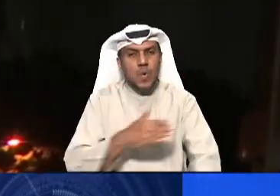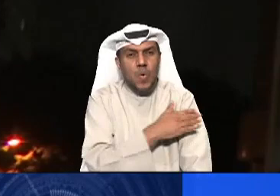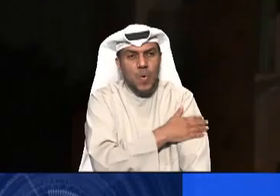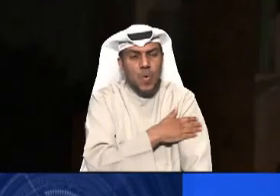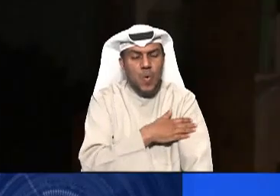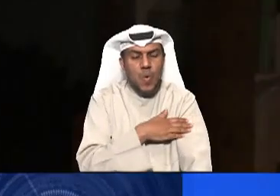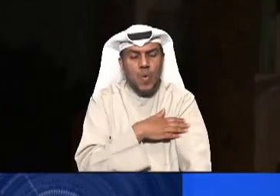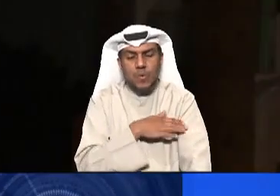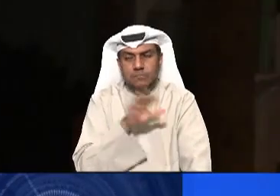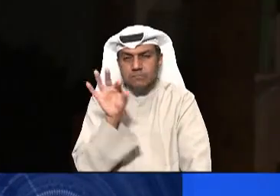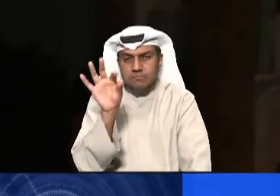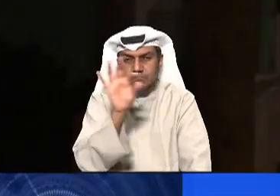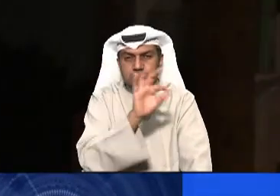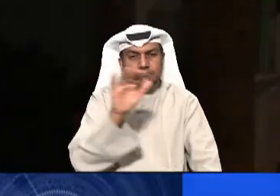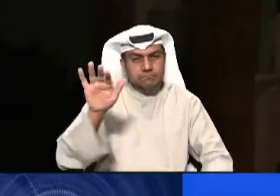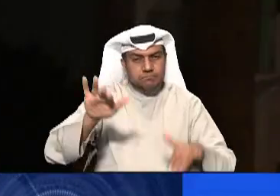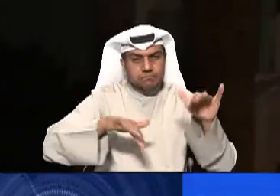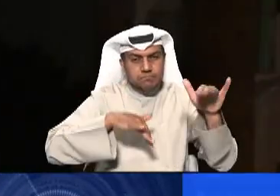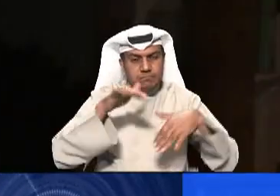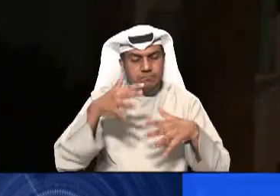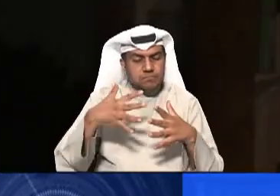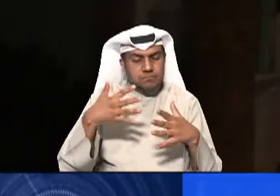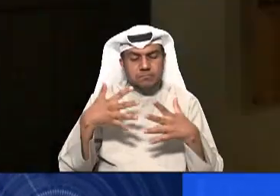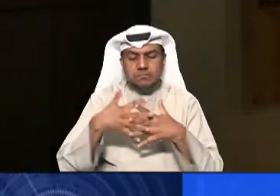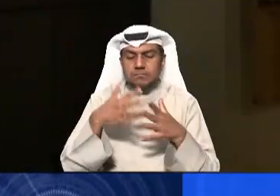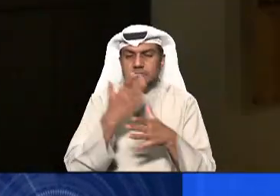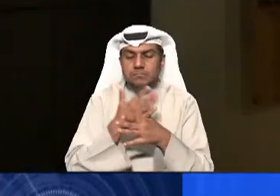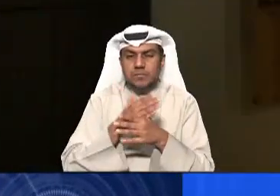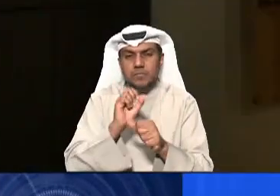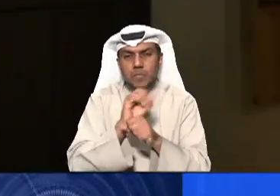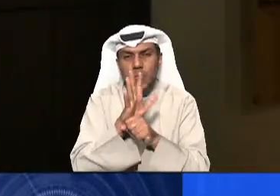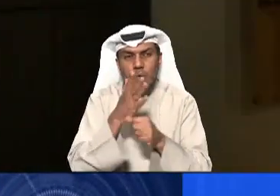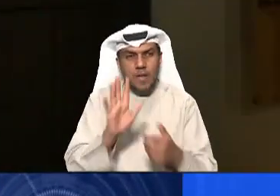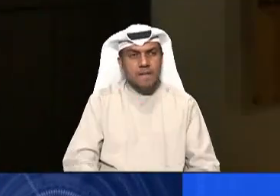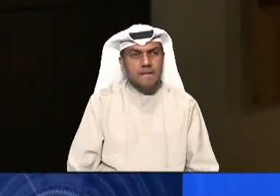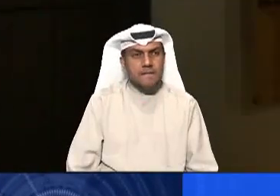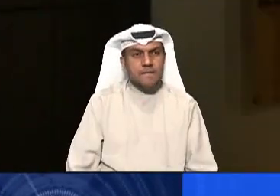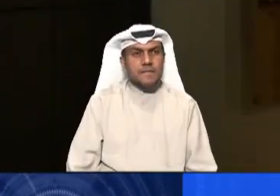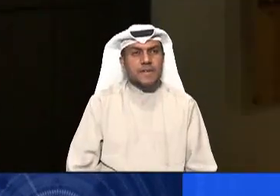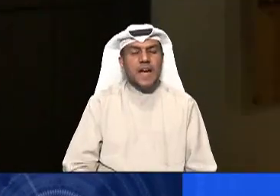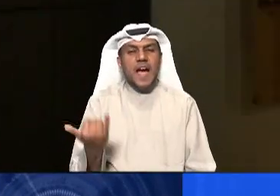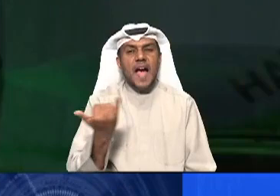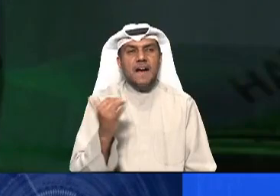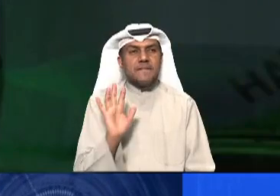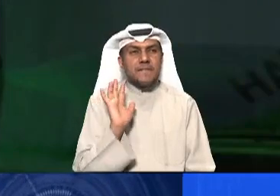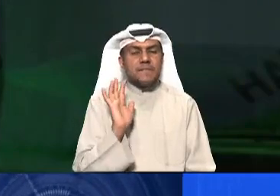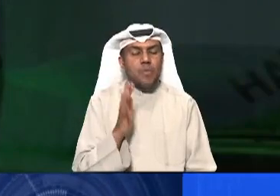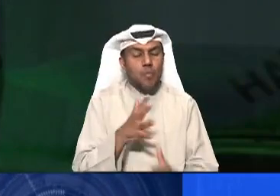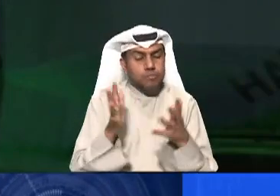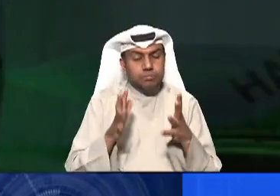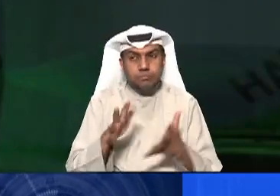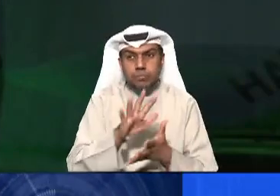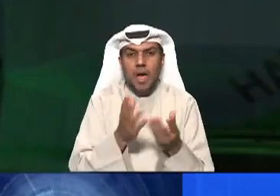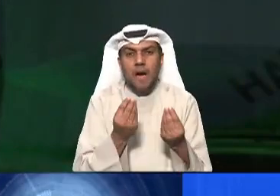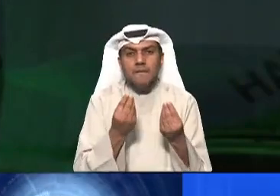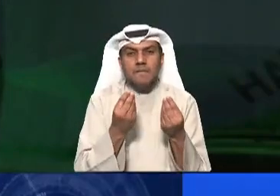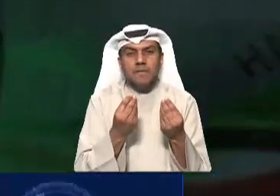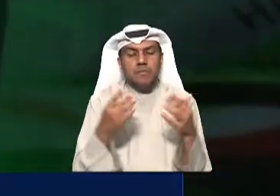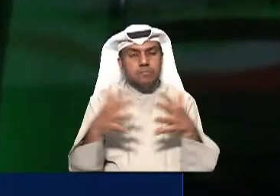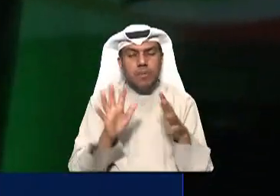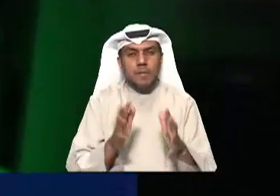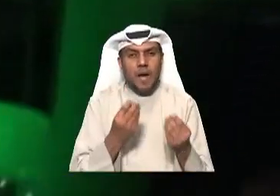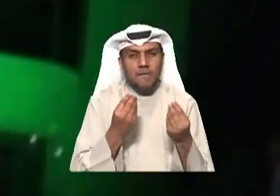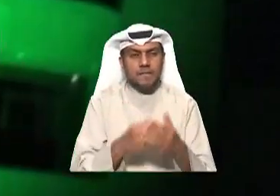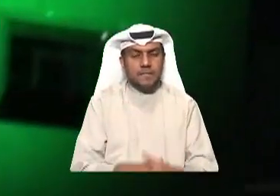وأعضاء المكاتب التابعة لها، والاكتفاء ببعض مظاهر الاحتفال بالأعياد الوطنية المجيدة.